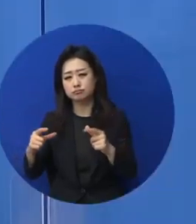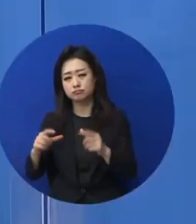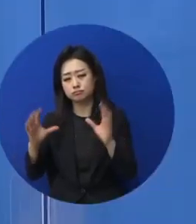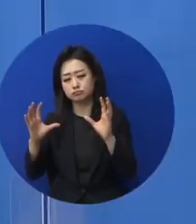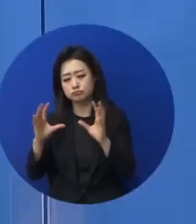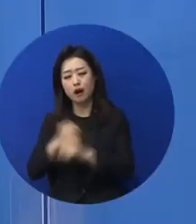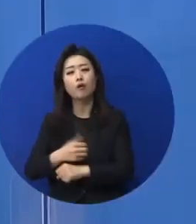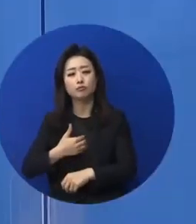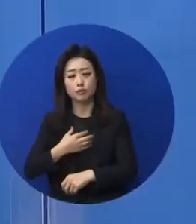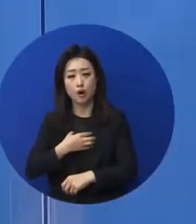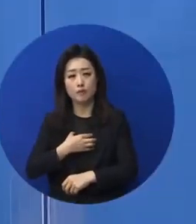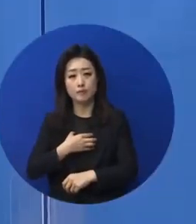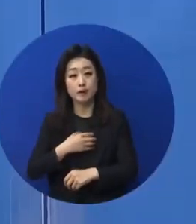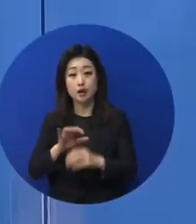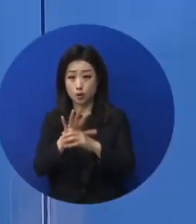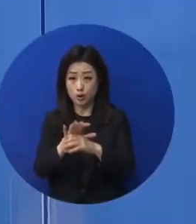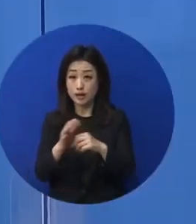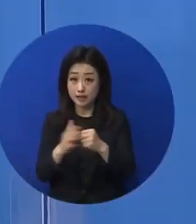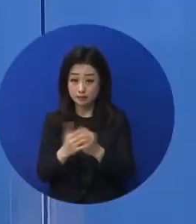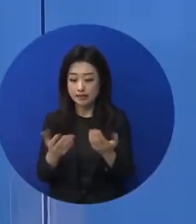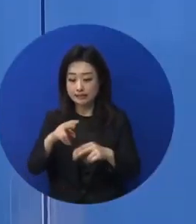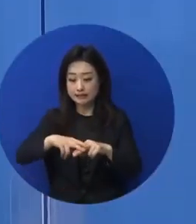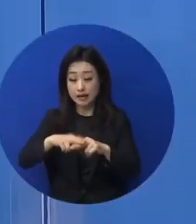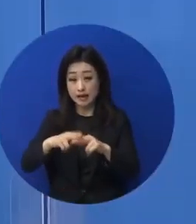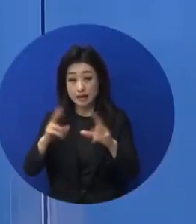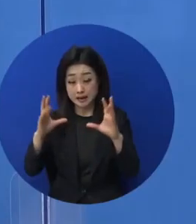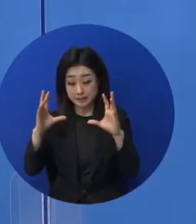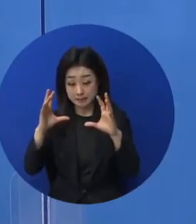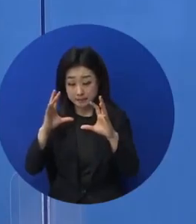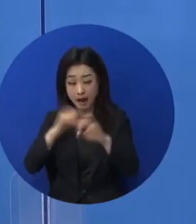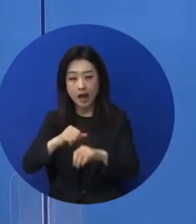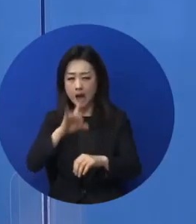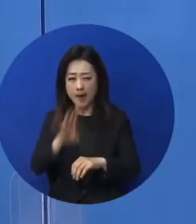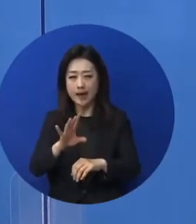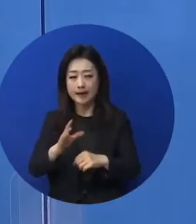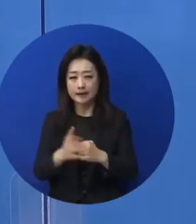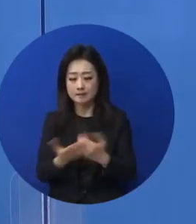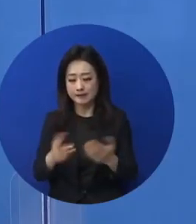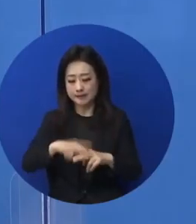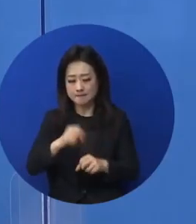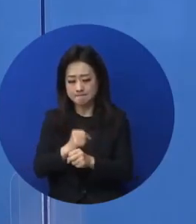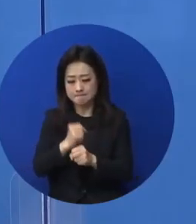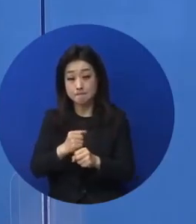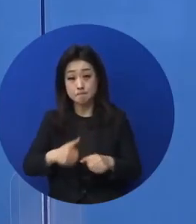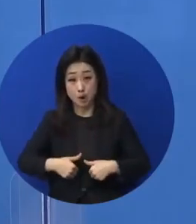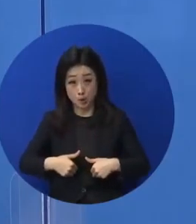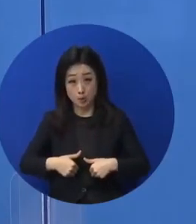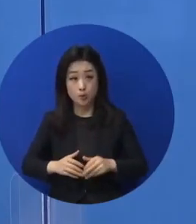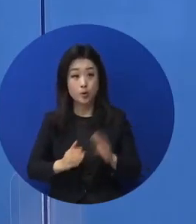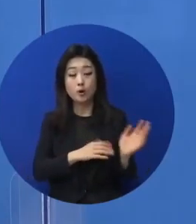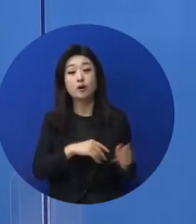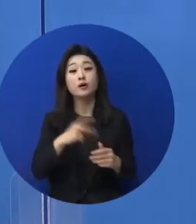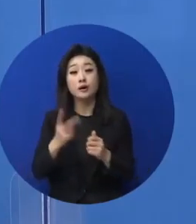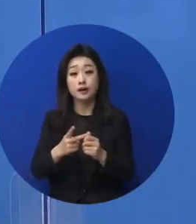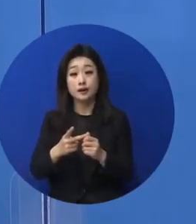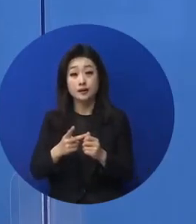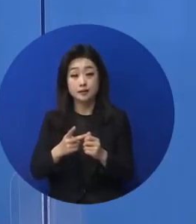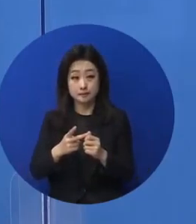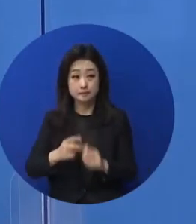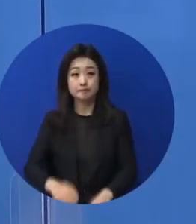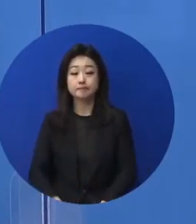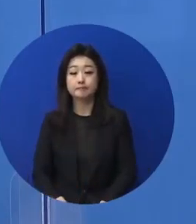있습니다. 우선 코로나19로 인해 사라지는 이 일자리들을 지키는 것에서부터 출발해야 된다고 생각을 하고요. 두 번째는 많은